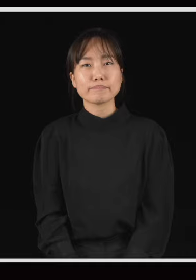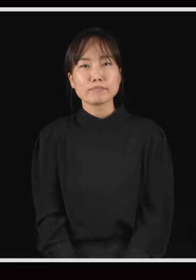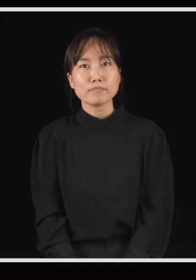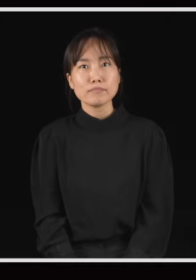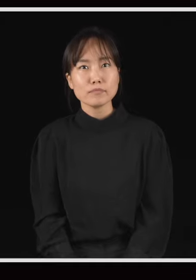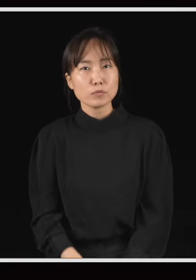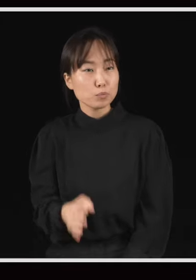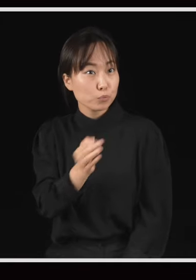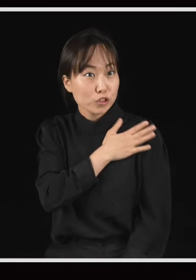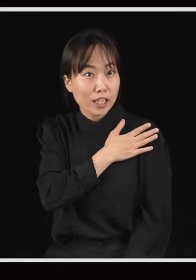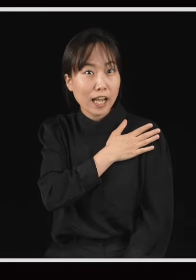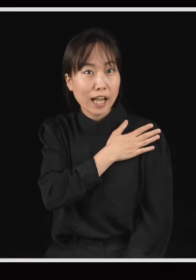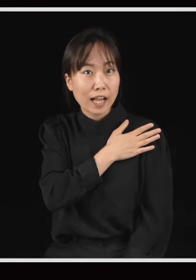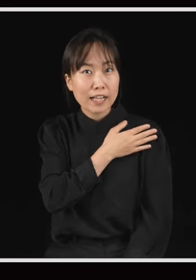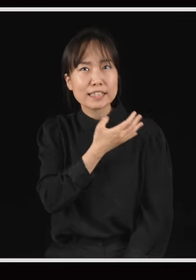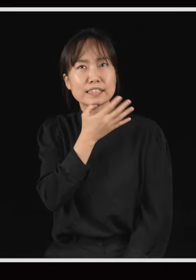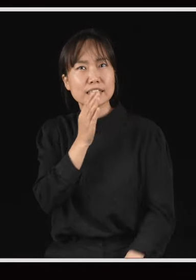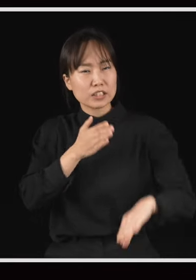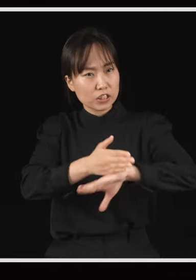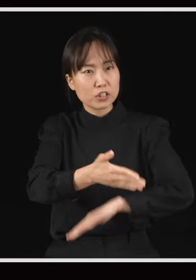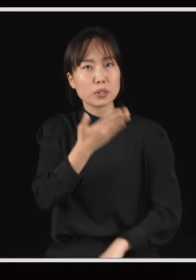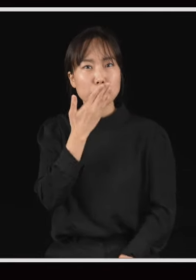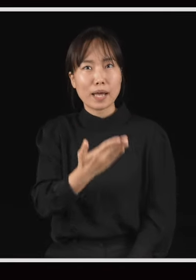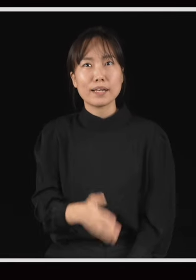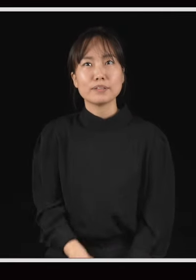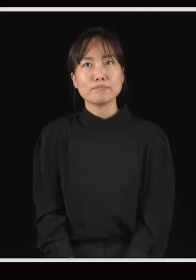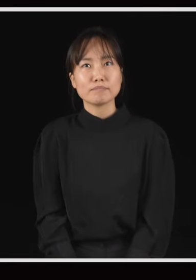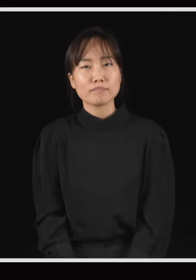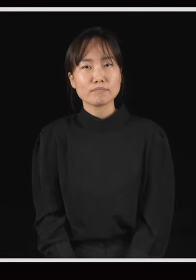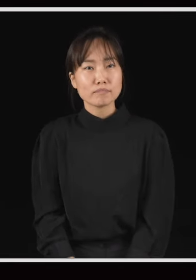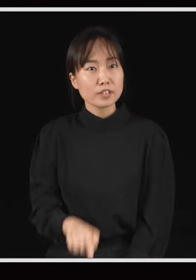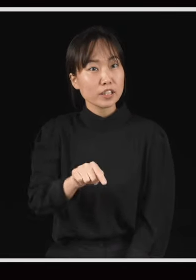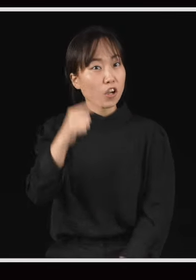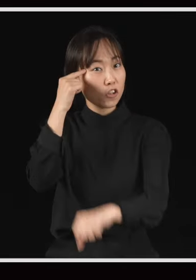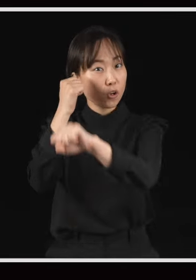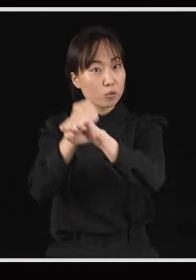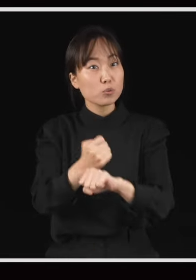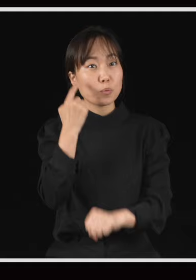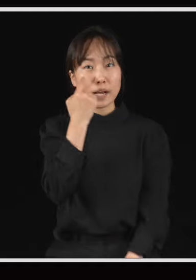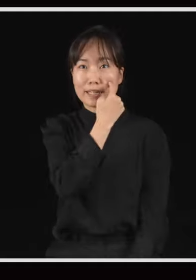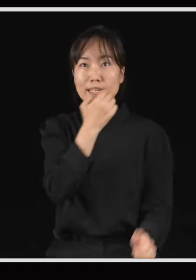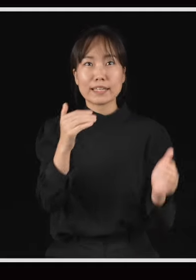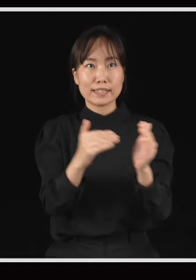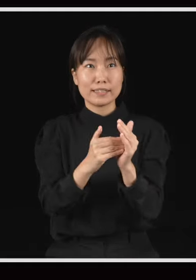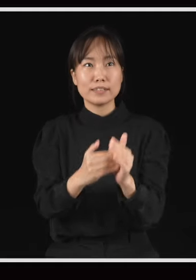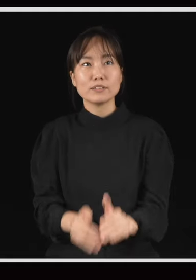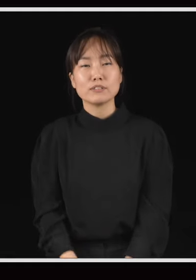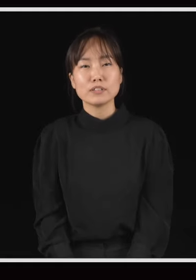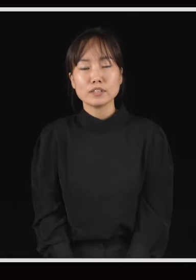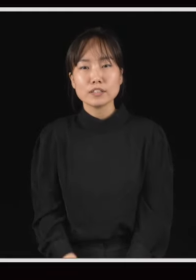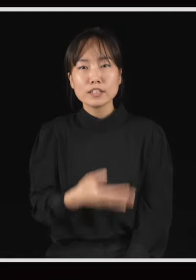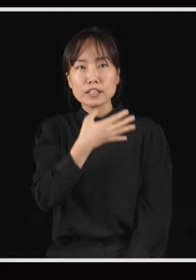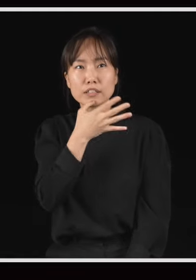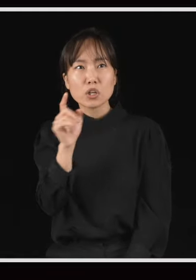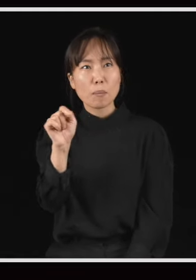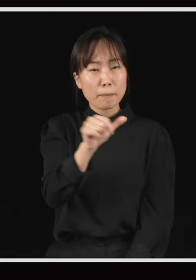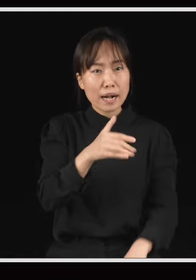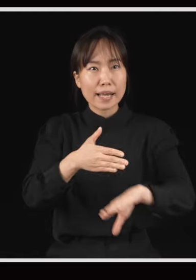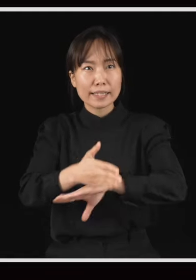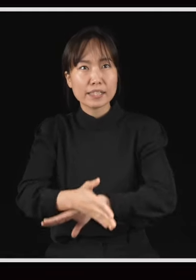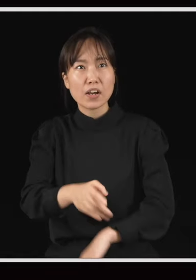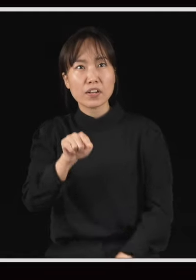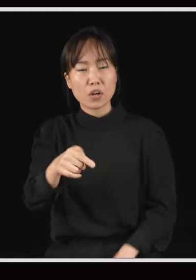네, 그 부유한 사람들이 노화가 느려질 가능성이 큽니다. 네, 사실입니다. 노화 속도로